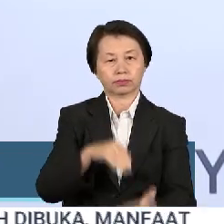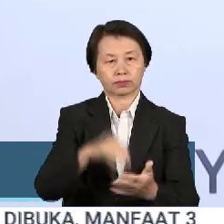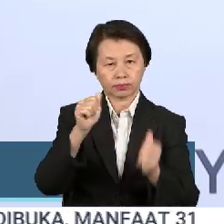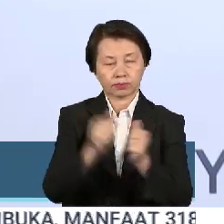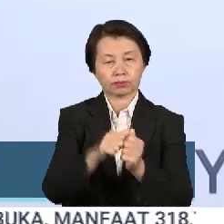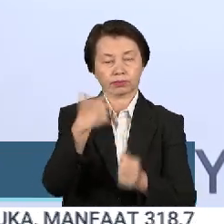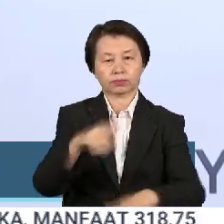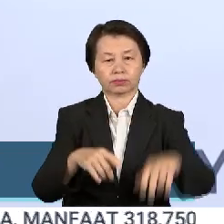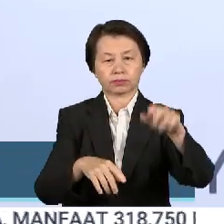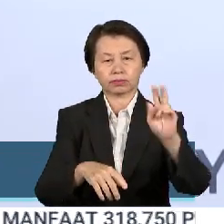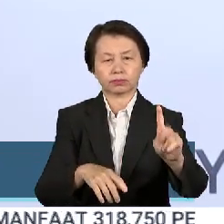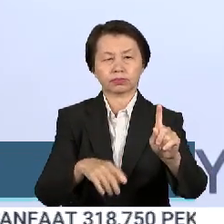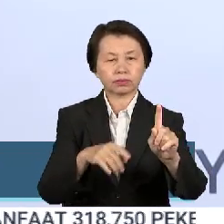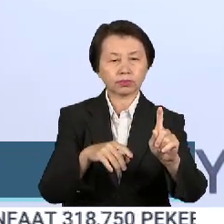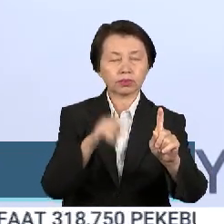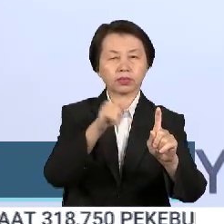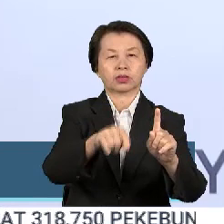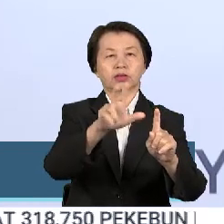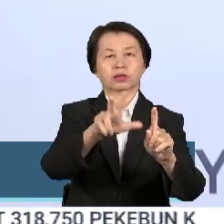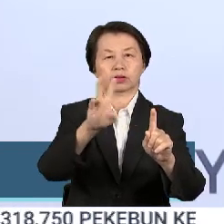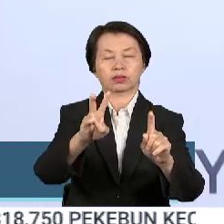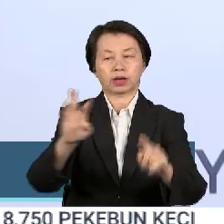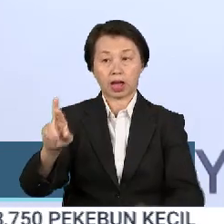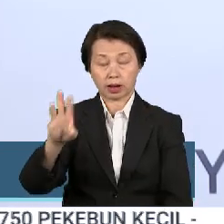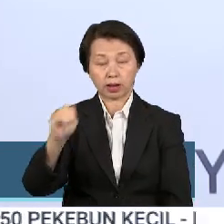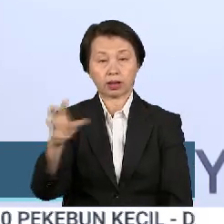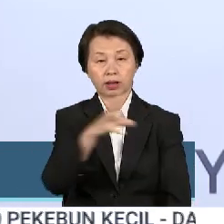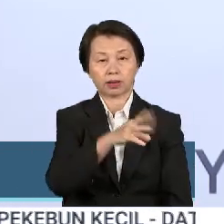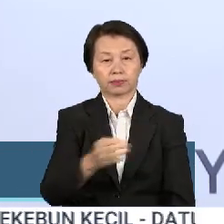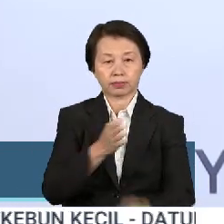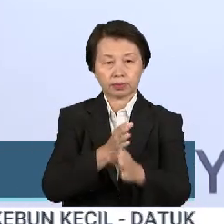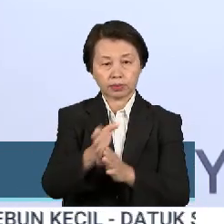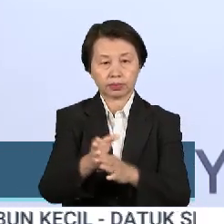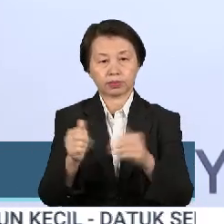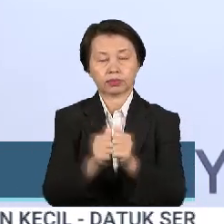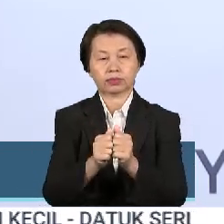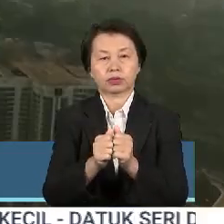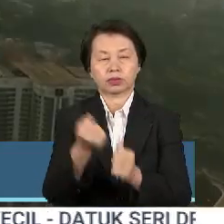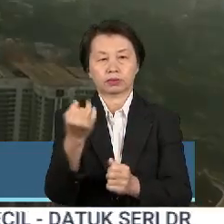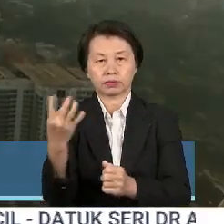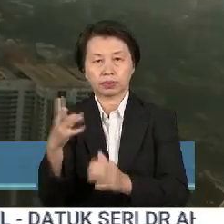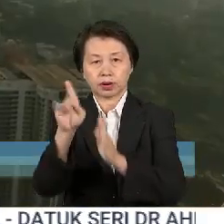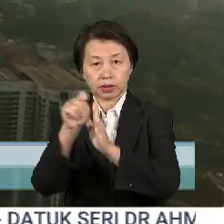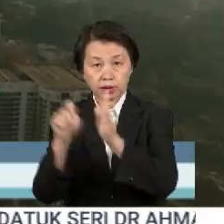to 300 billion ringgit, and the primary sector is about 74 billion ringgit.